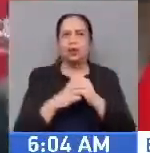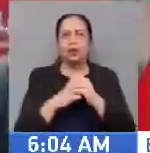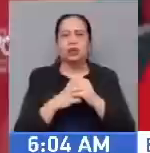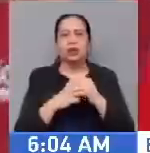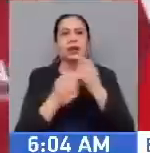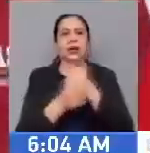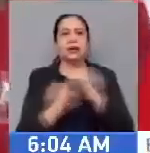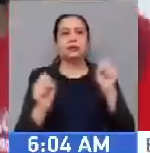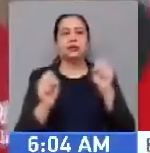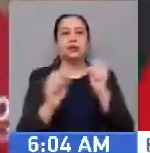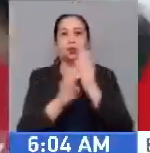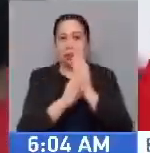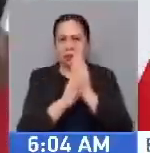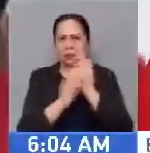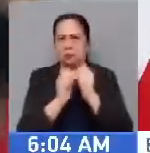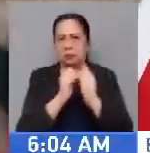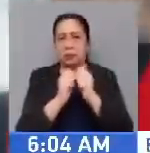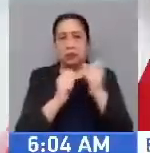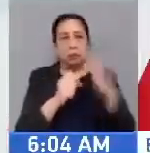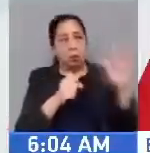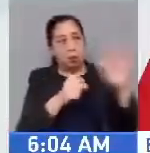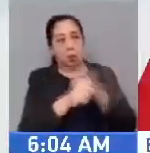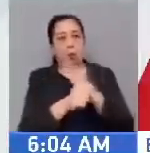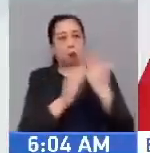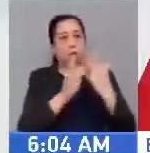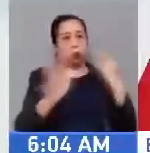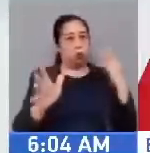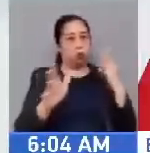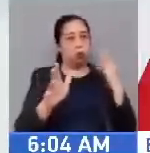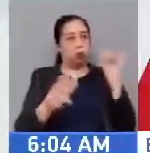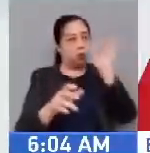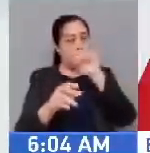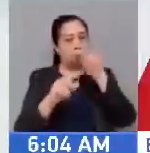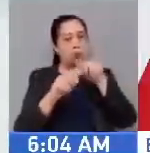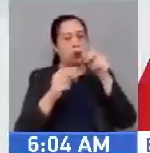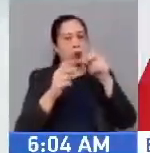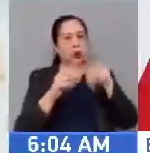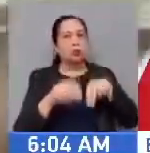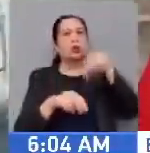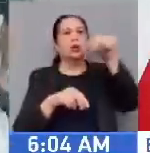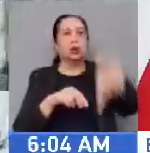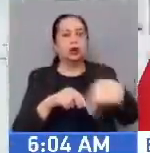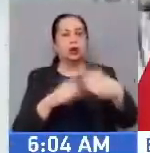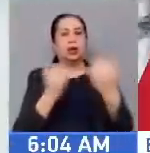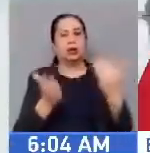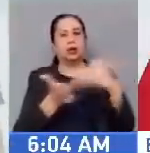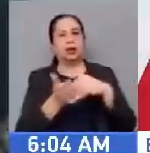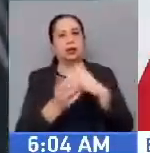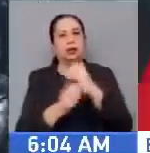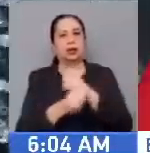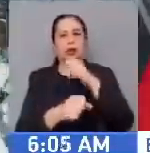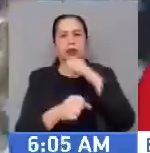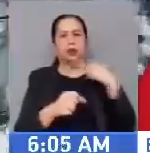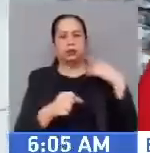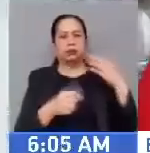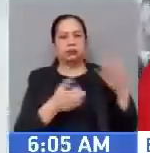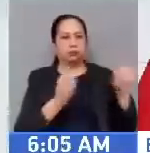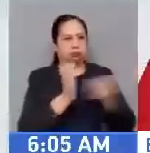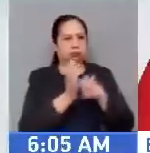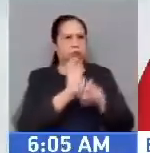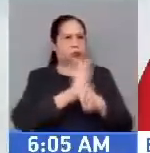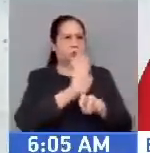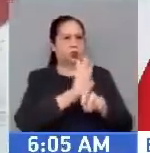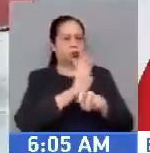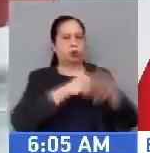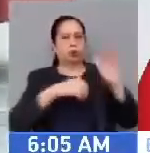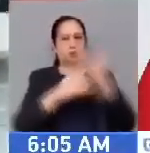dito. Kapag naipon na yung mga pasahero sa ibang estasyon nito EDSA Carousel, ay hindi na sila nagsasakay ng mga pasahero dito sa Monumento, dumidiretso